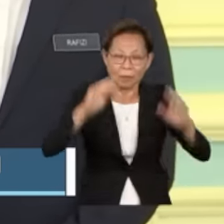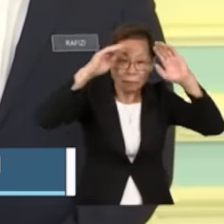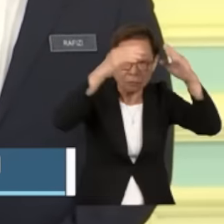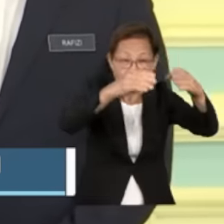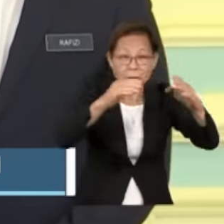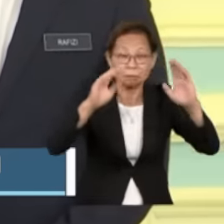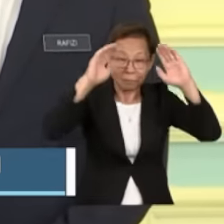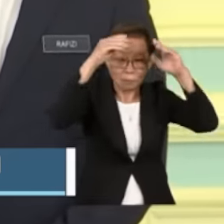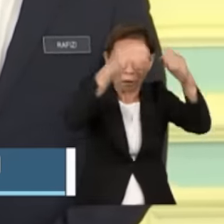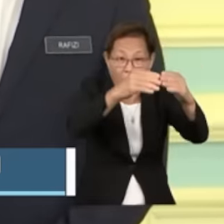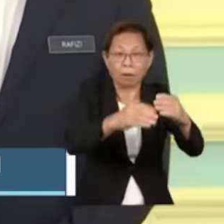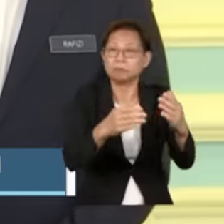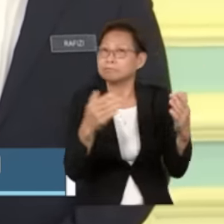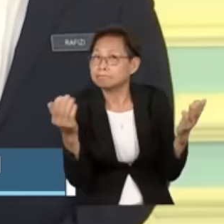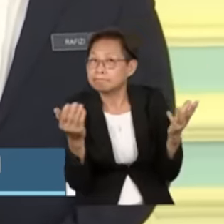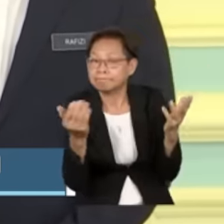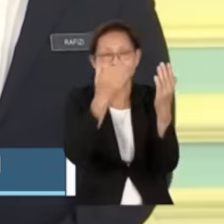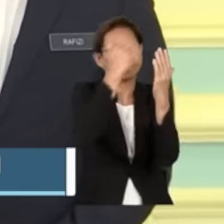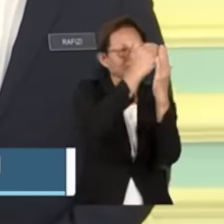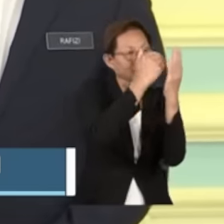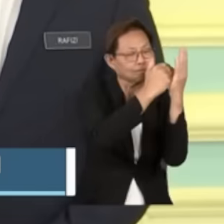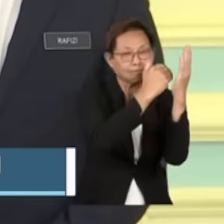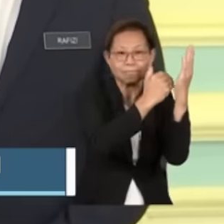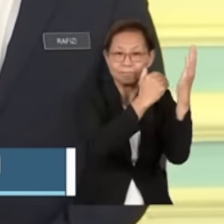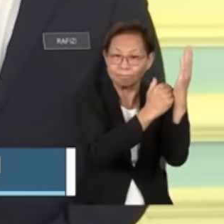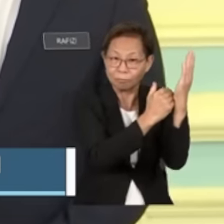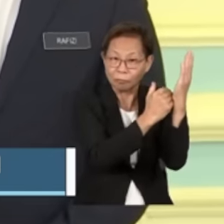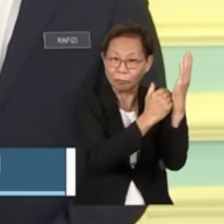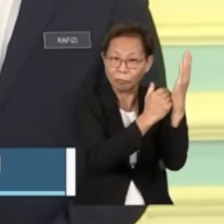ialah langkah-langkah yang agak lebih